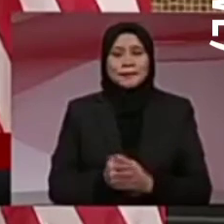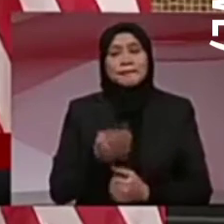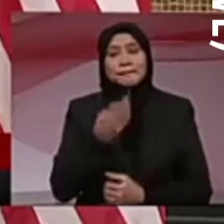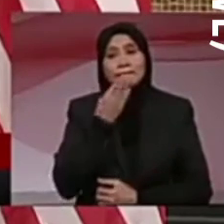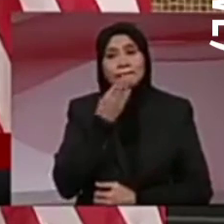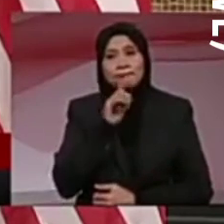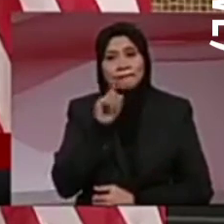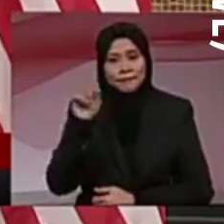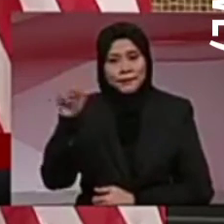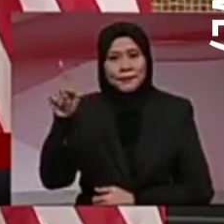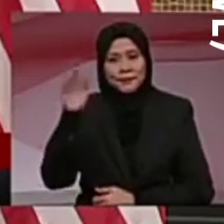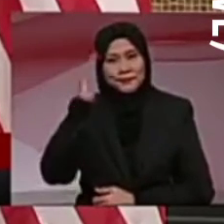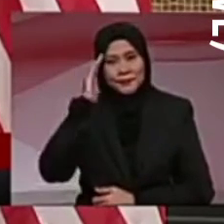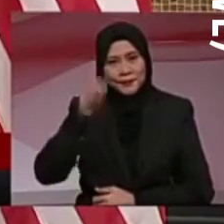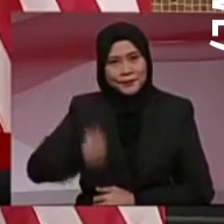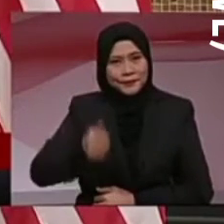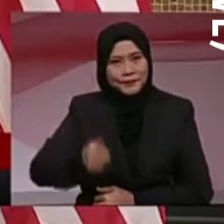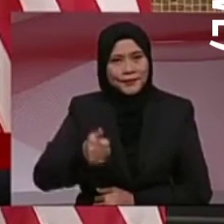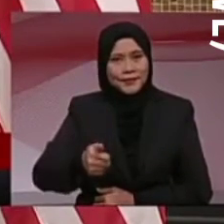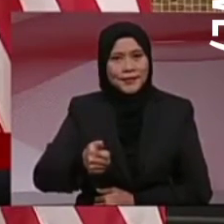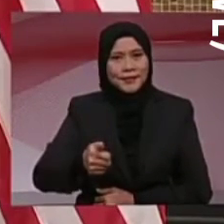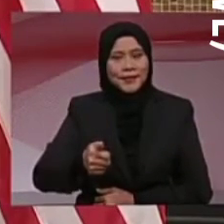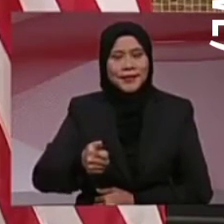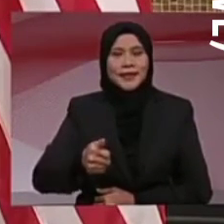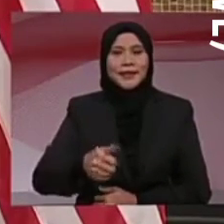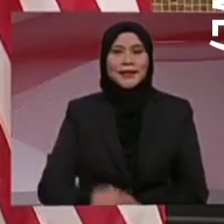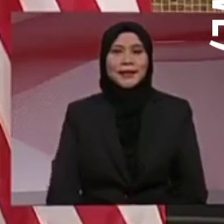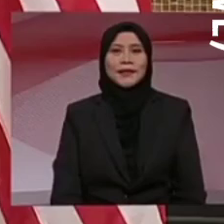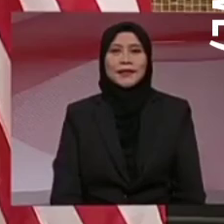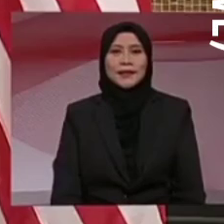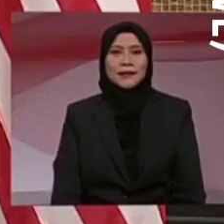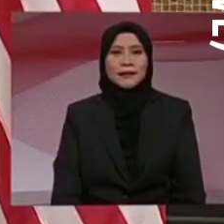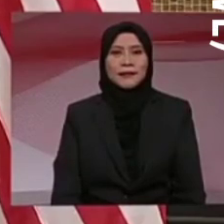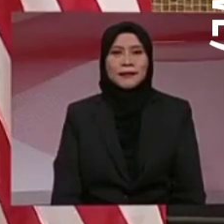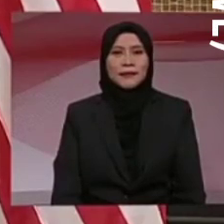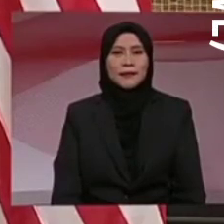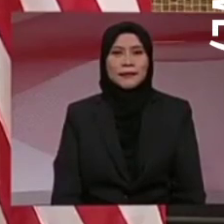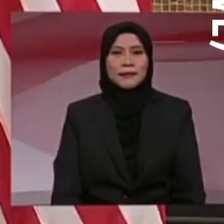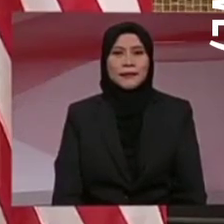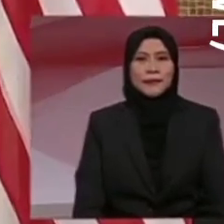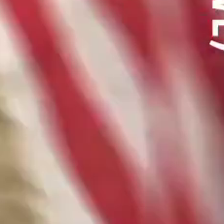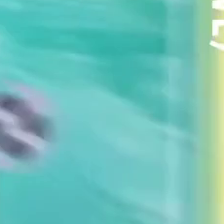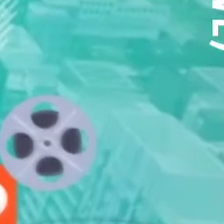walhidayah Wassalamualaikum warahmatullah wabarakatuh